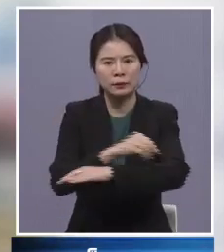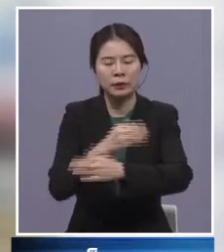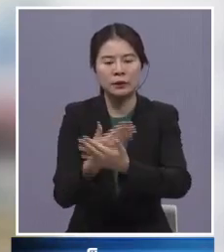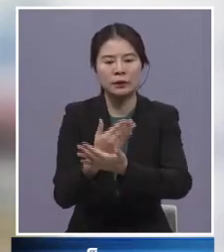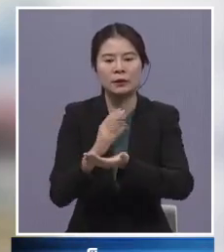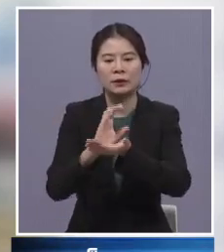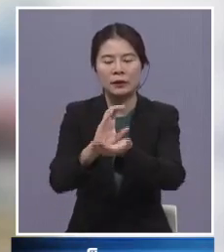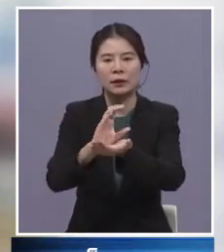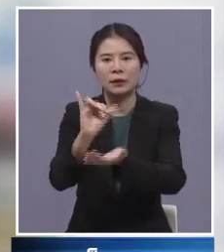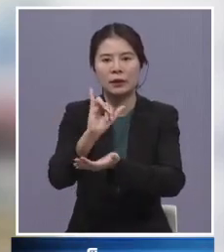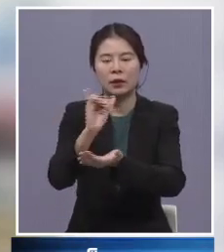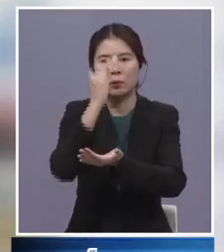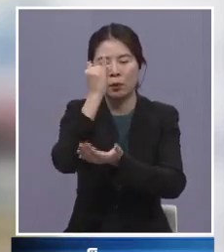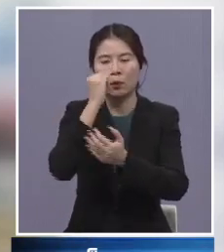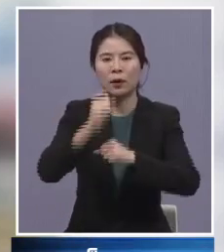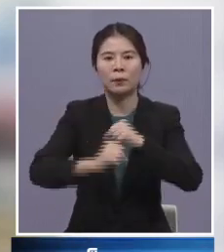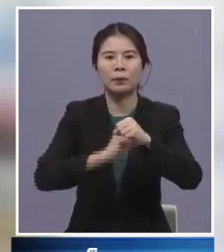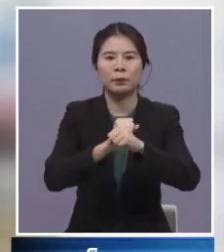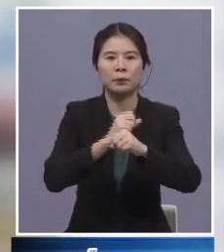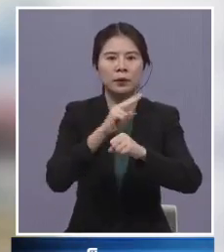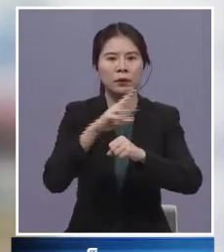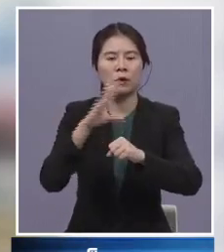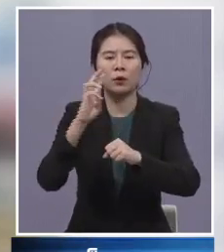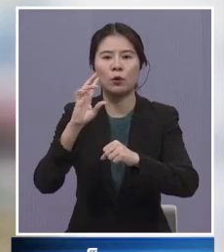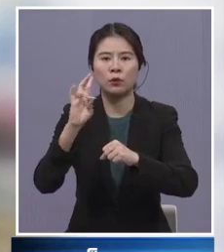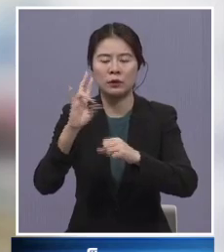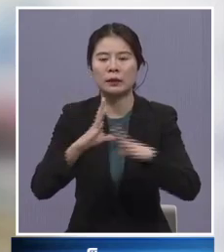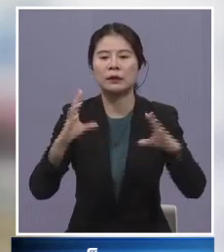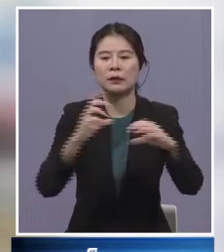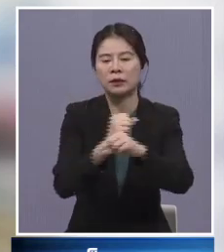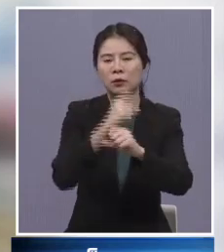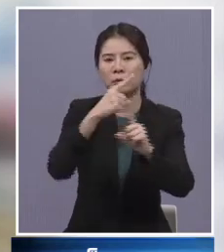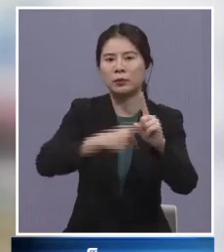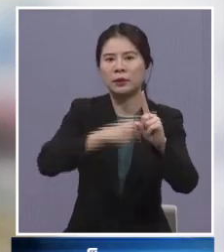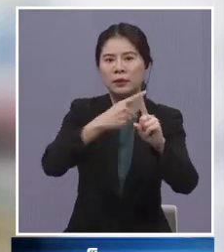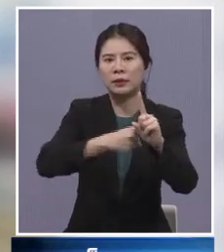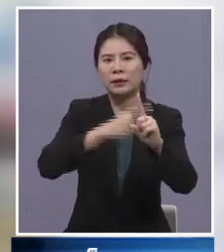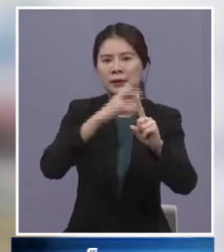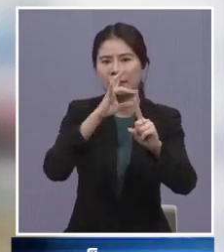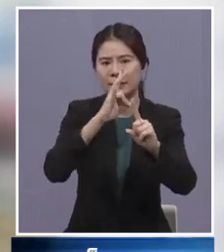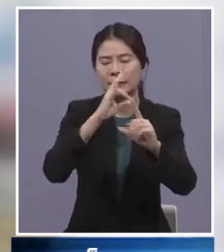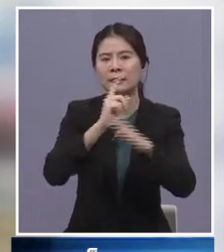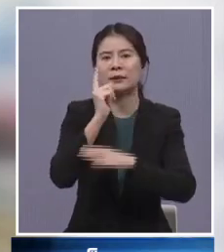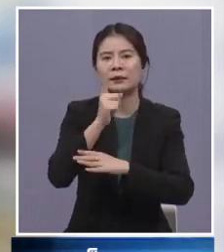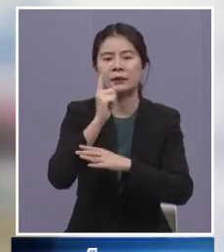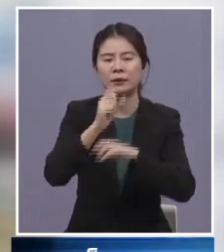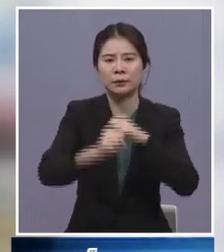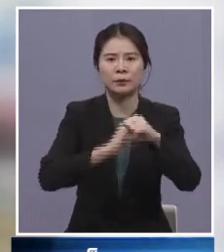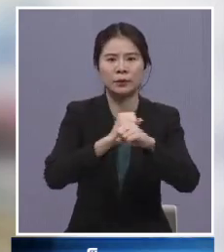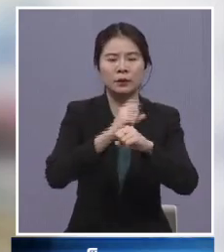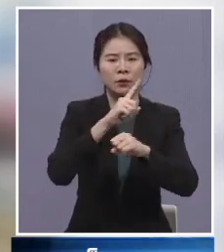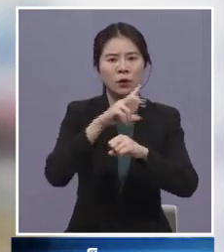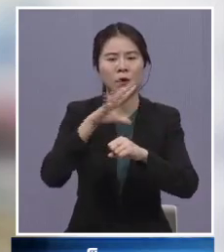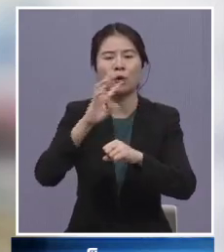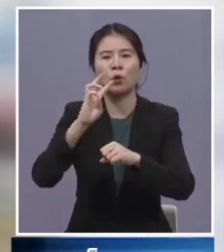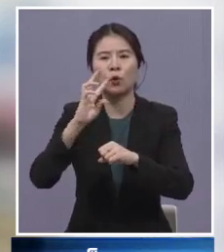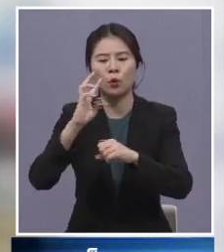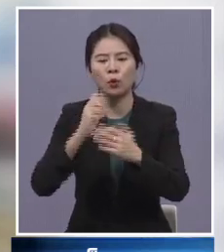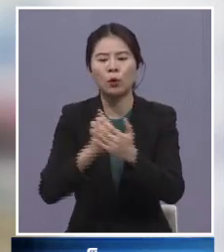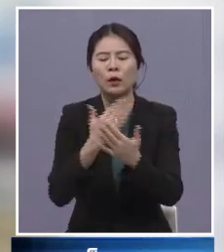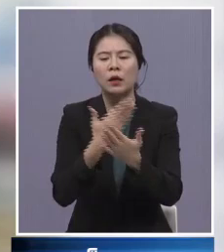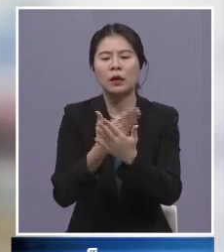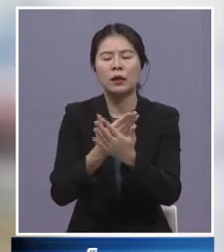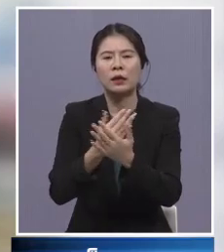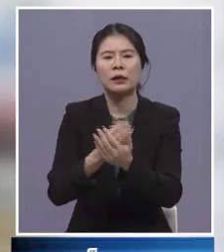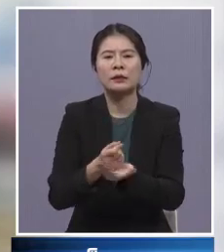ไรคำตอบก็คืองบแผ่นดินปี67ล่าช้าไป7เดือนแทนที่จะสามารถเริ่มจ่ายได้ตั้งแต่ตุลาคมปี66กว่าจะจ่ายได้ก็คือพฤษภาคม